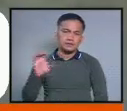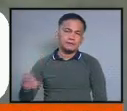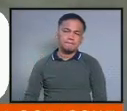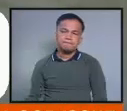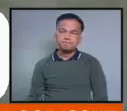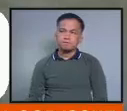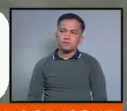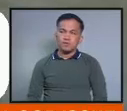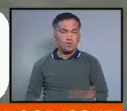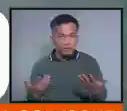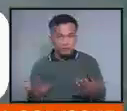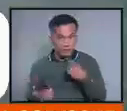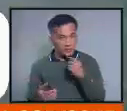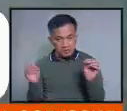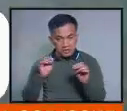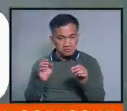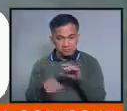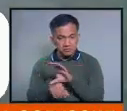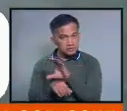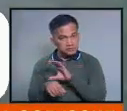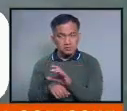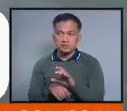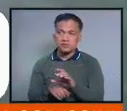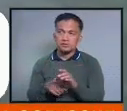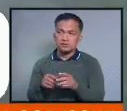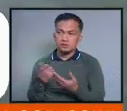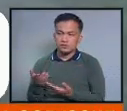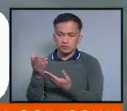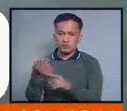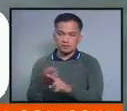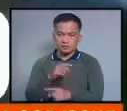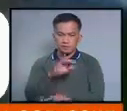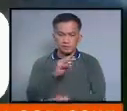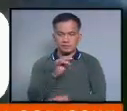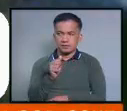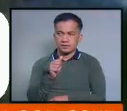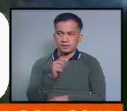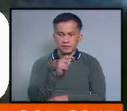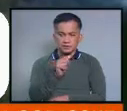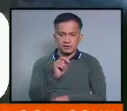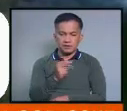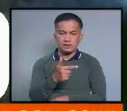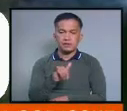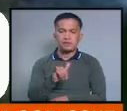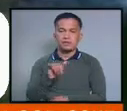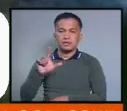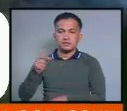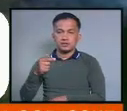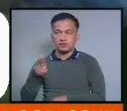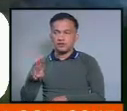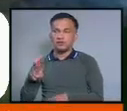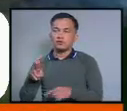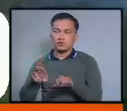ECC. Wala rin daw konsultasyon at endorsement mula sa Infanta at Tanay LGU. Bukas